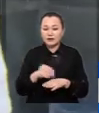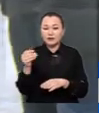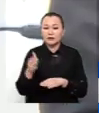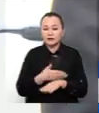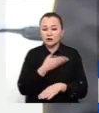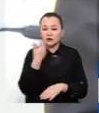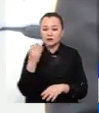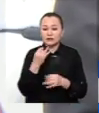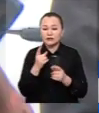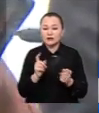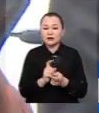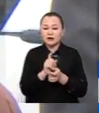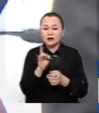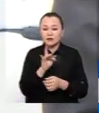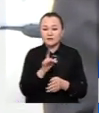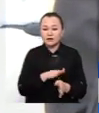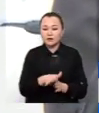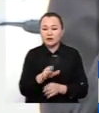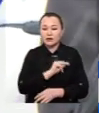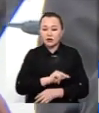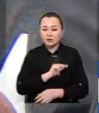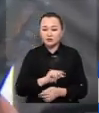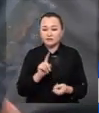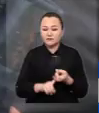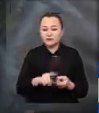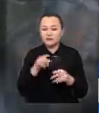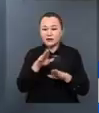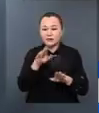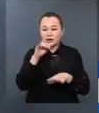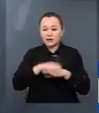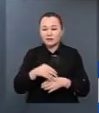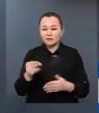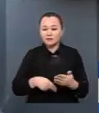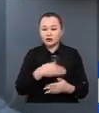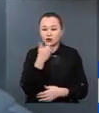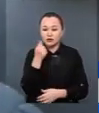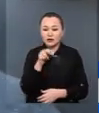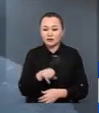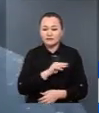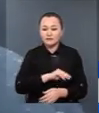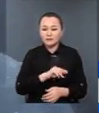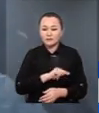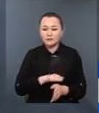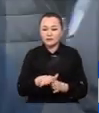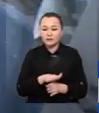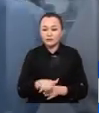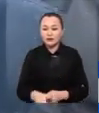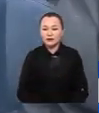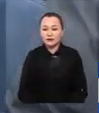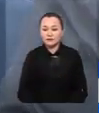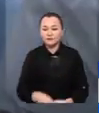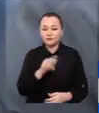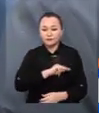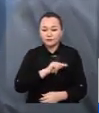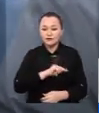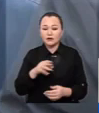перечислил деньги из-за разногласий по объемам выполненных работ. Заместитель акима не подписывает акта выполненных работ.